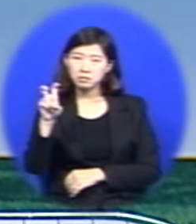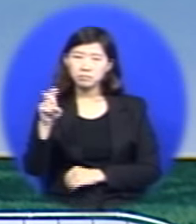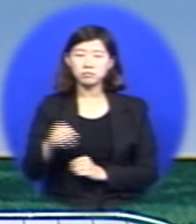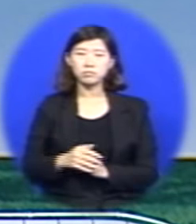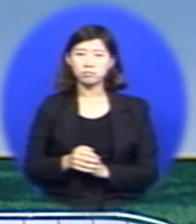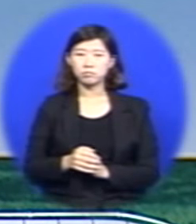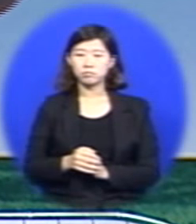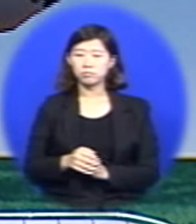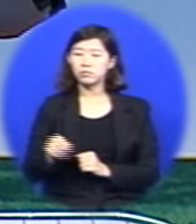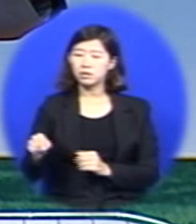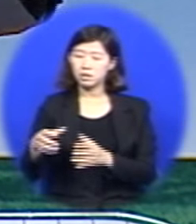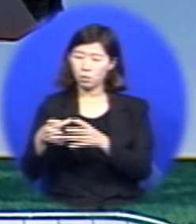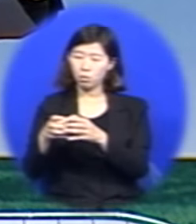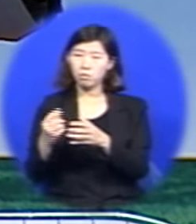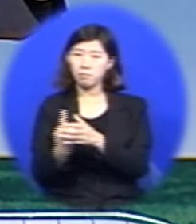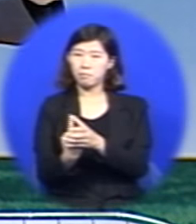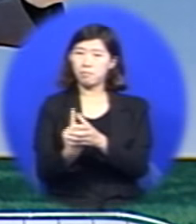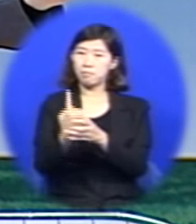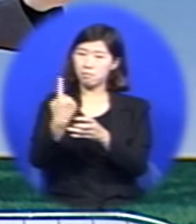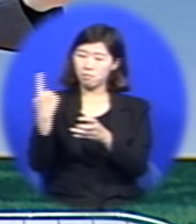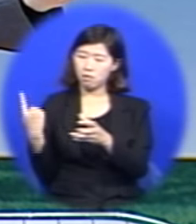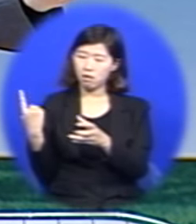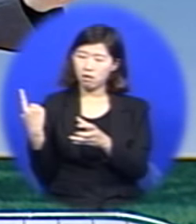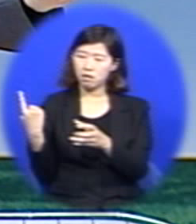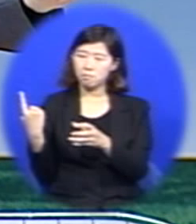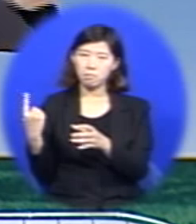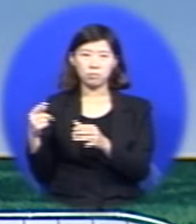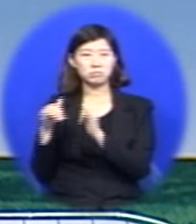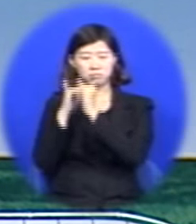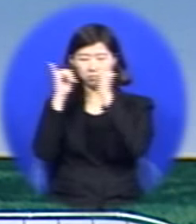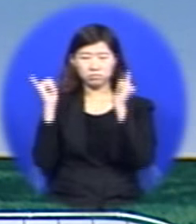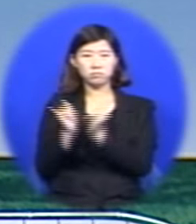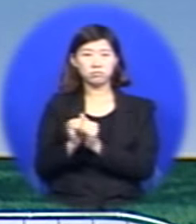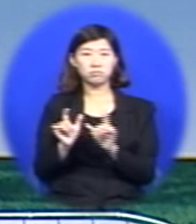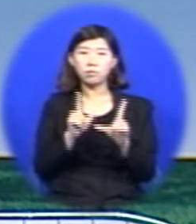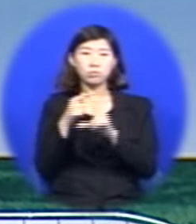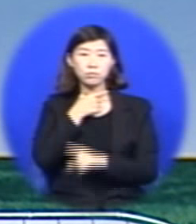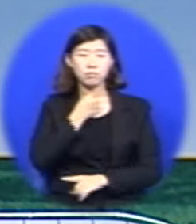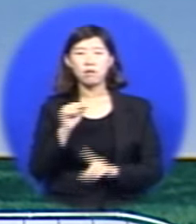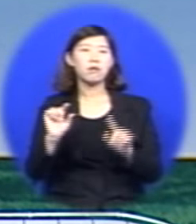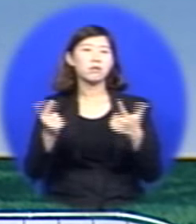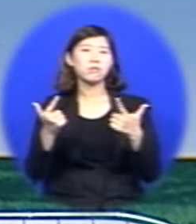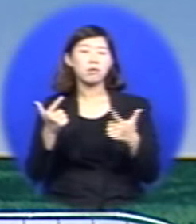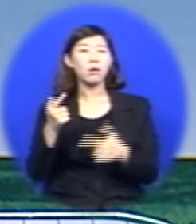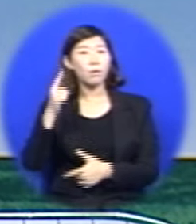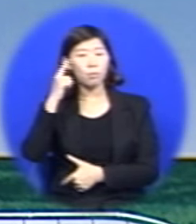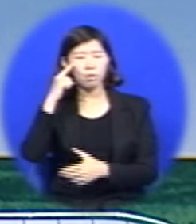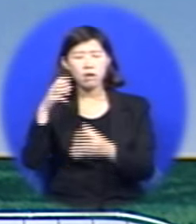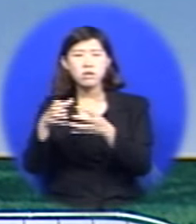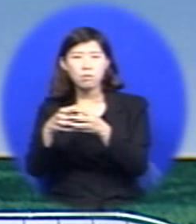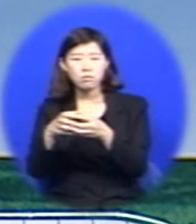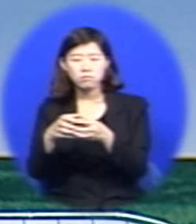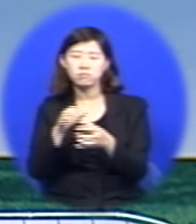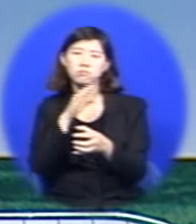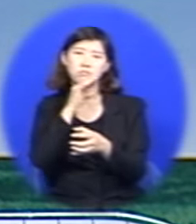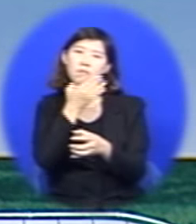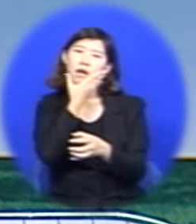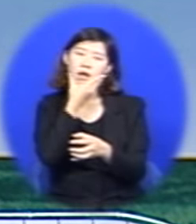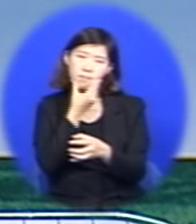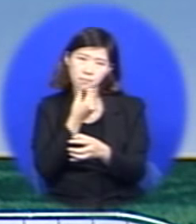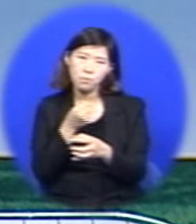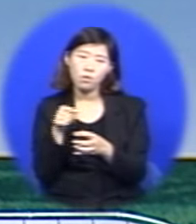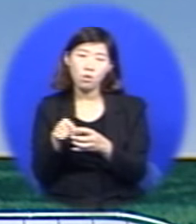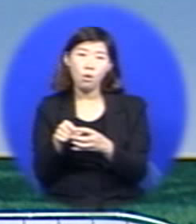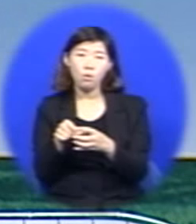떠나서 세상에 나가서 살고 싶지 않아 해요. 왜? 여기가 너무 행복하니까. 천국